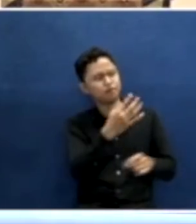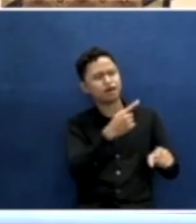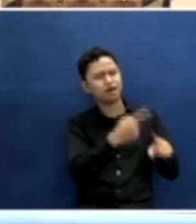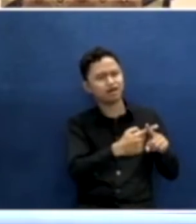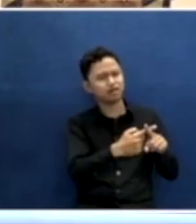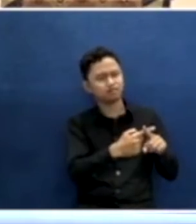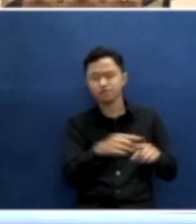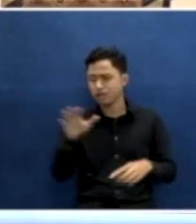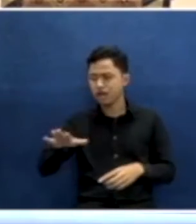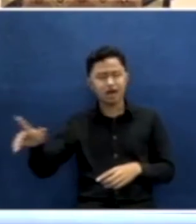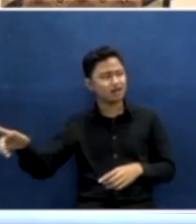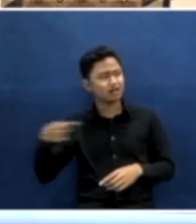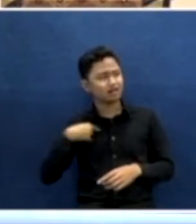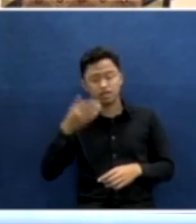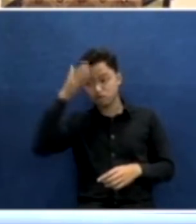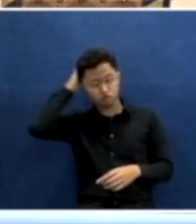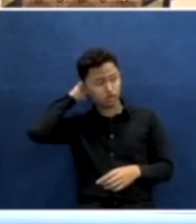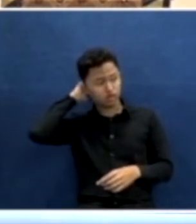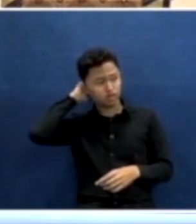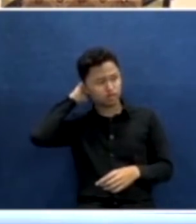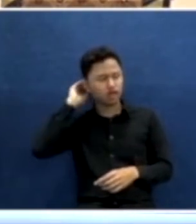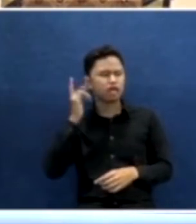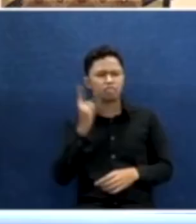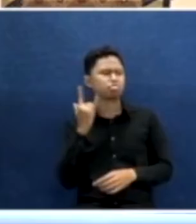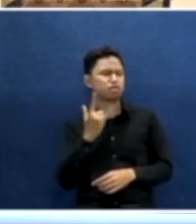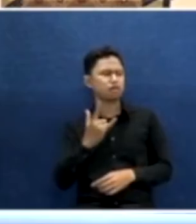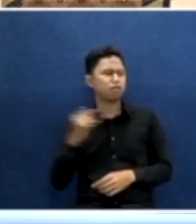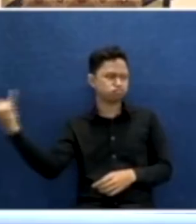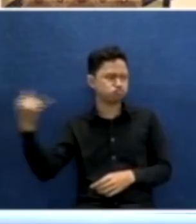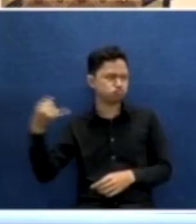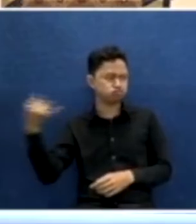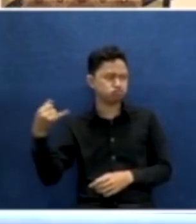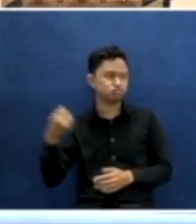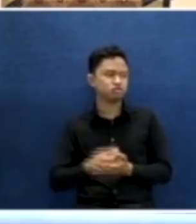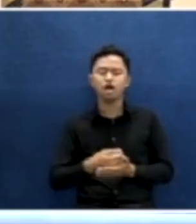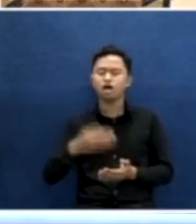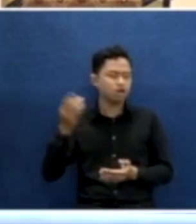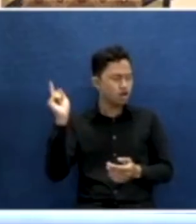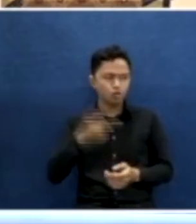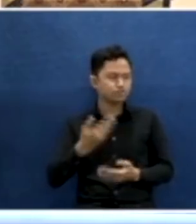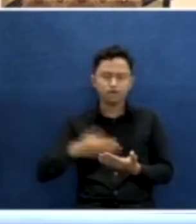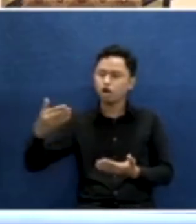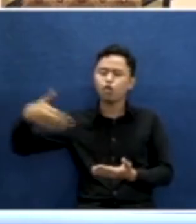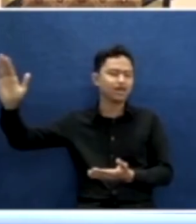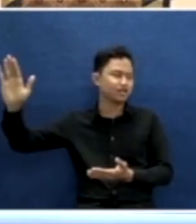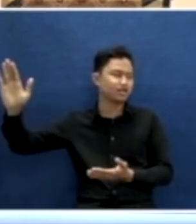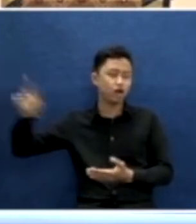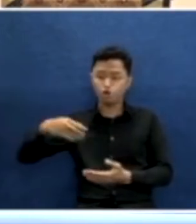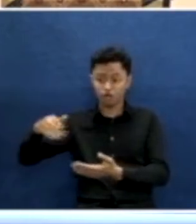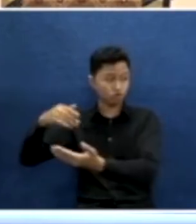dan dia sudah tidak lagi mempan dengan Hai sudah ustad ini kalau enggak dikeluarkan Kami mati muda Ho sad